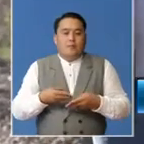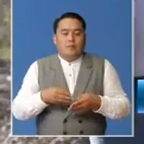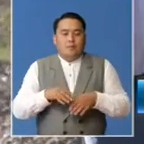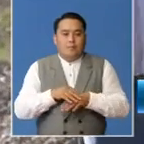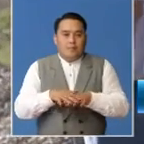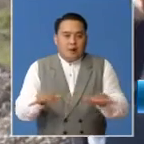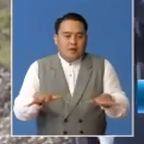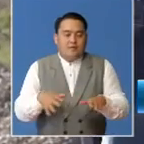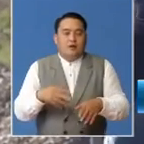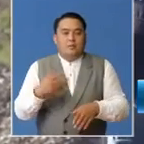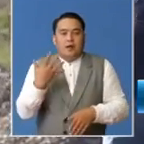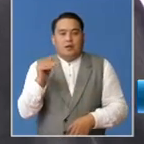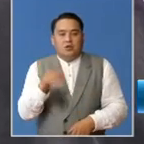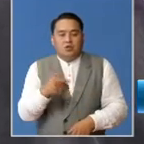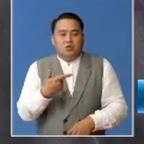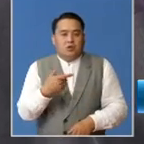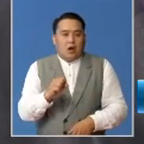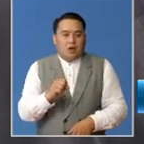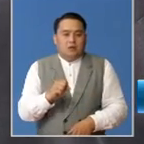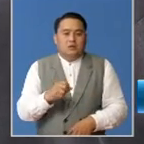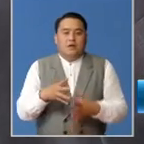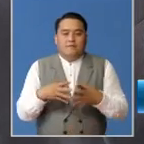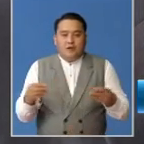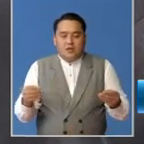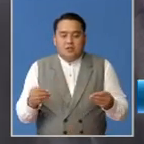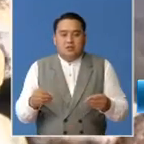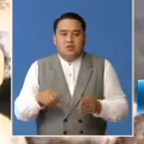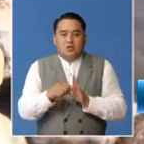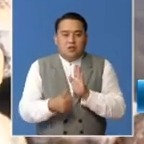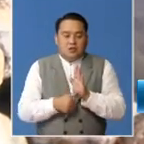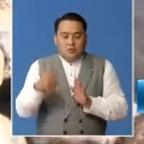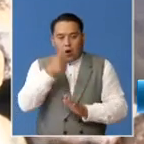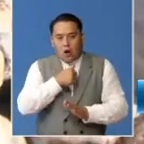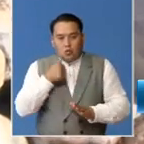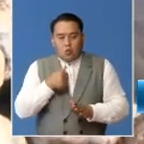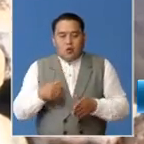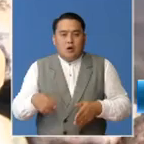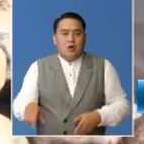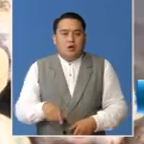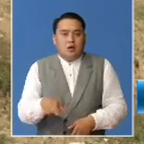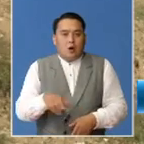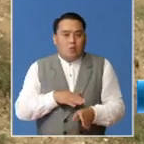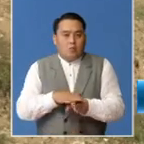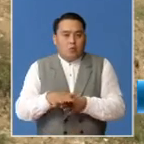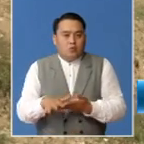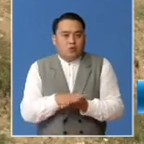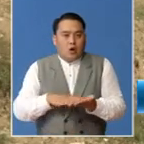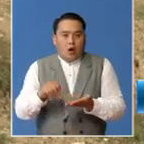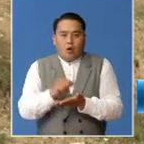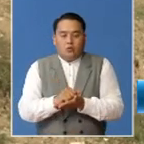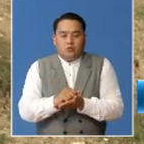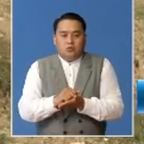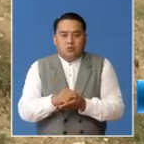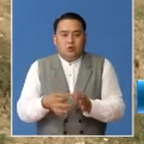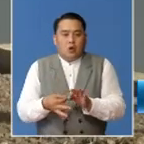5000 гектаров плодородных земель. Однако из-за весенних паводков в 2016 году река Каркара полностью смыла сооружение. Фермеры